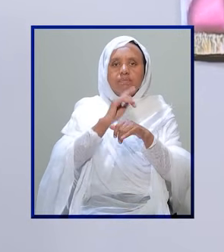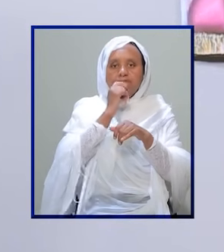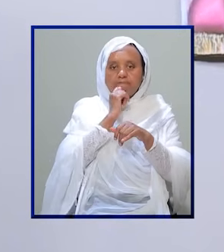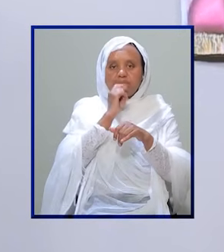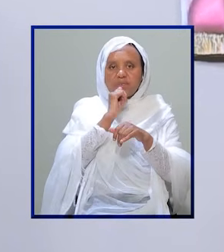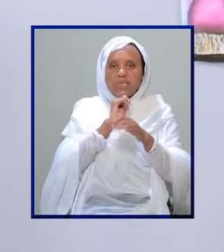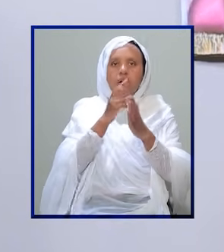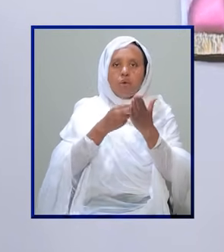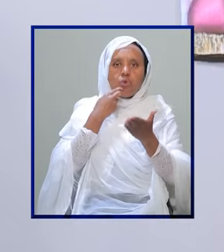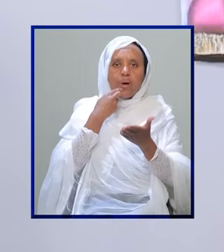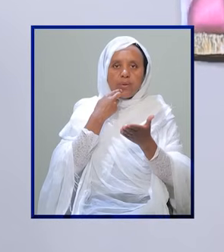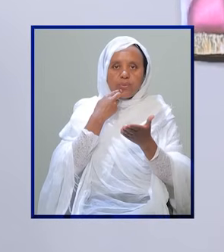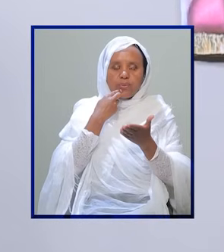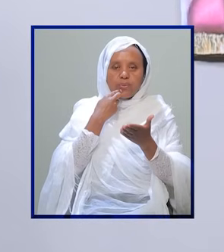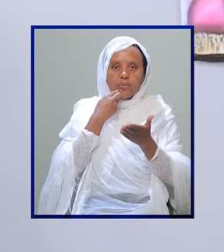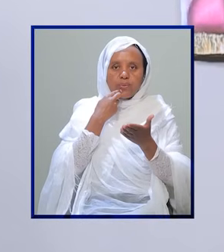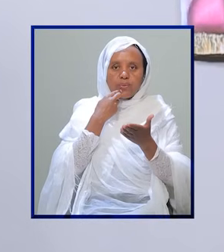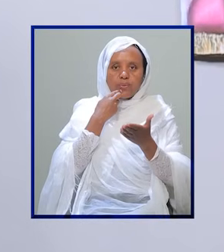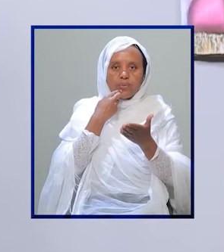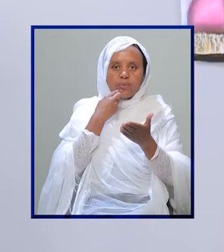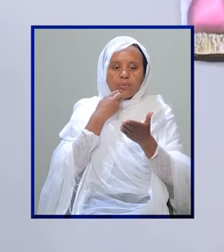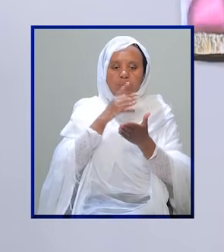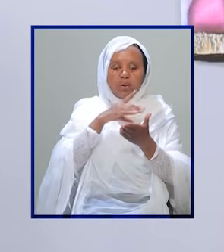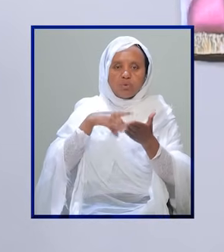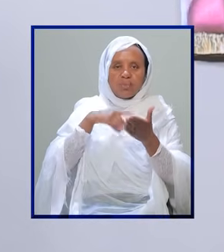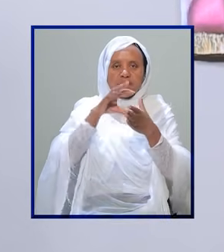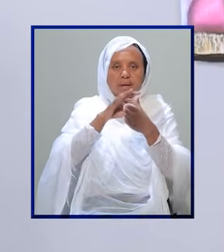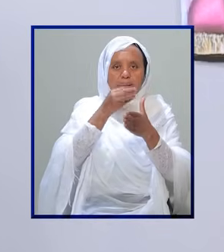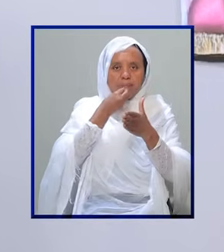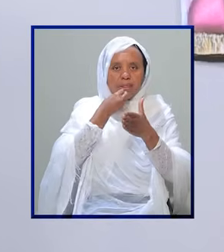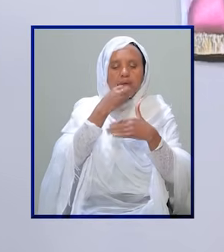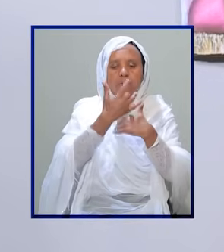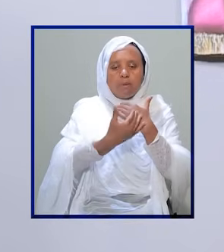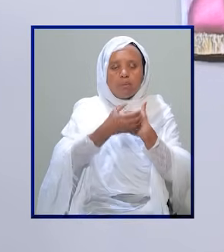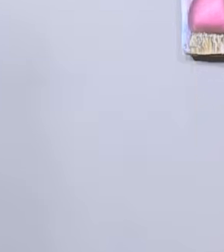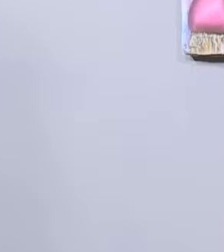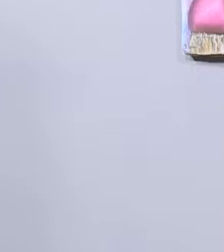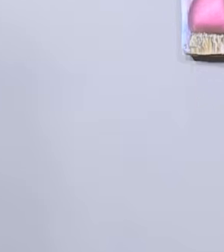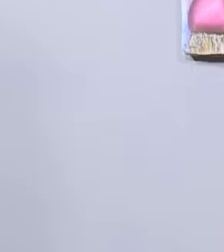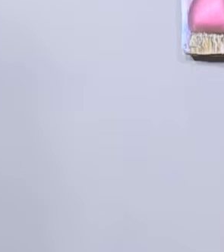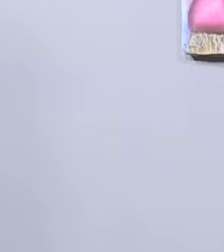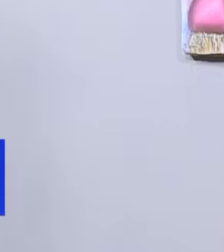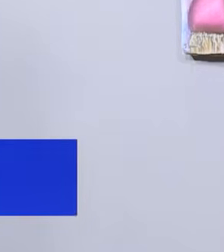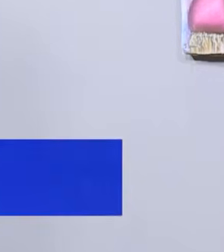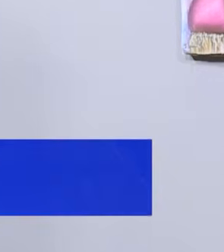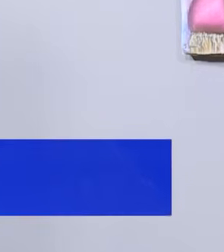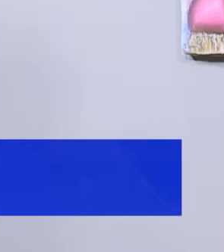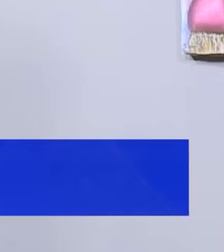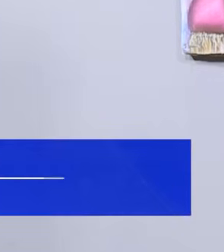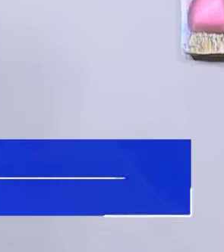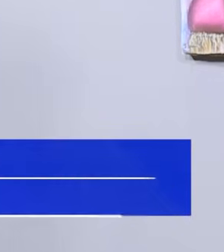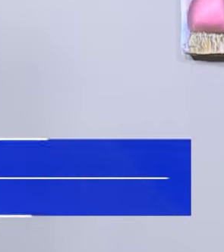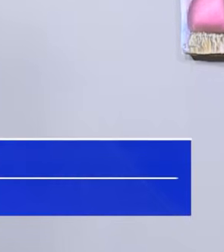ምስጢረ ቁርባን ነው። የክርስቶስን ስጋ በልተን ደሙን ጠጥተን መንግስቱን ለመውረስ